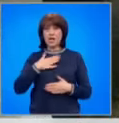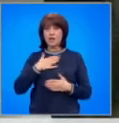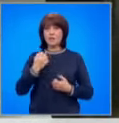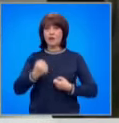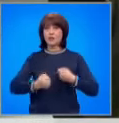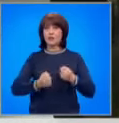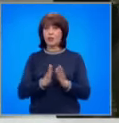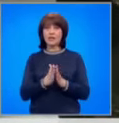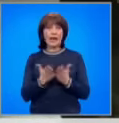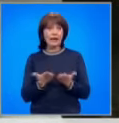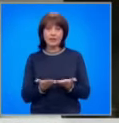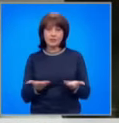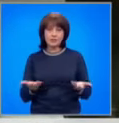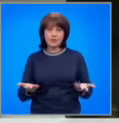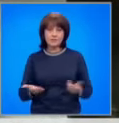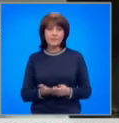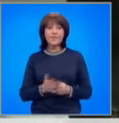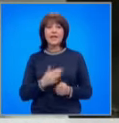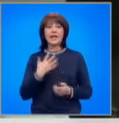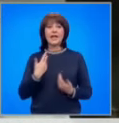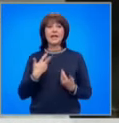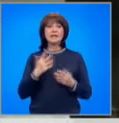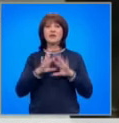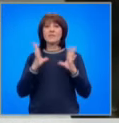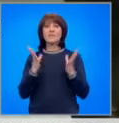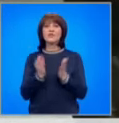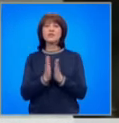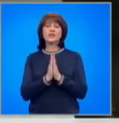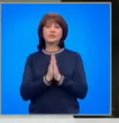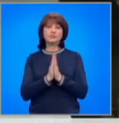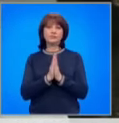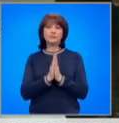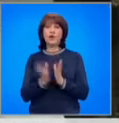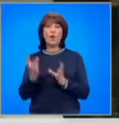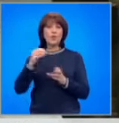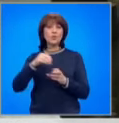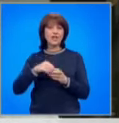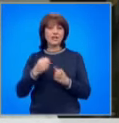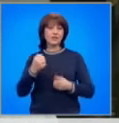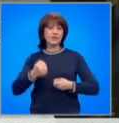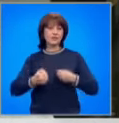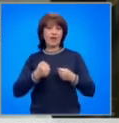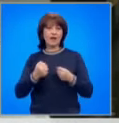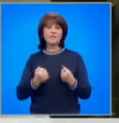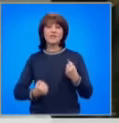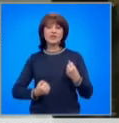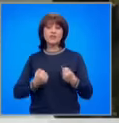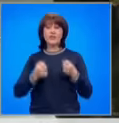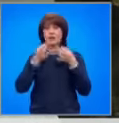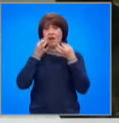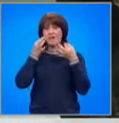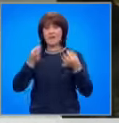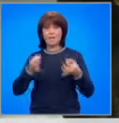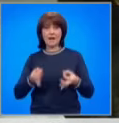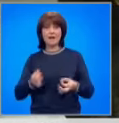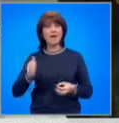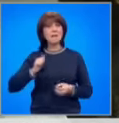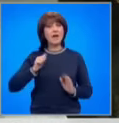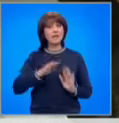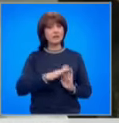Искаме да призовем всички, които се движат, участници в движението, да карат внимателно, да спазват правилата и